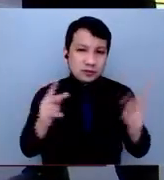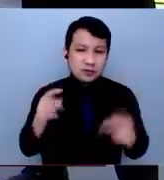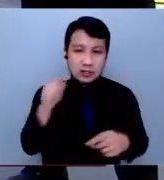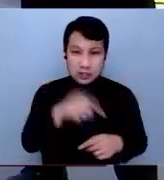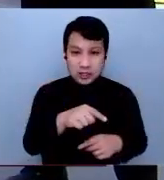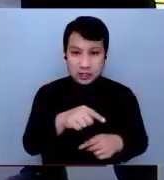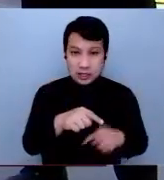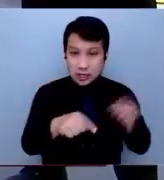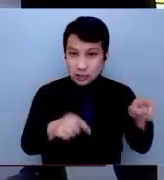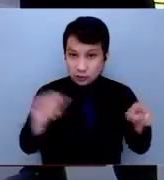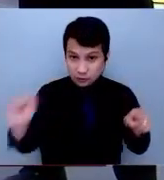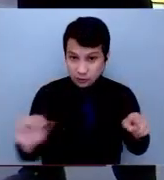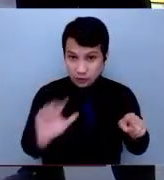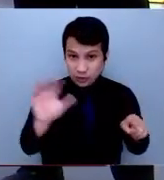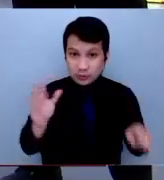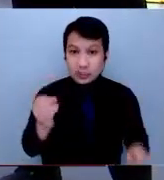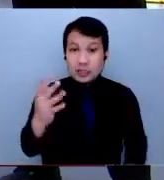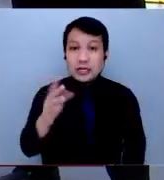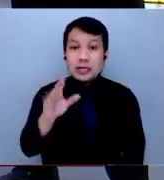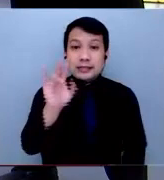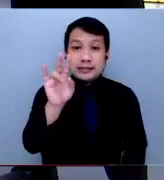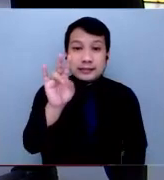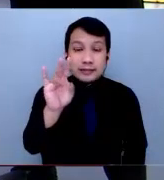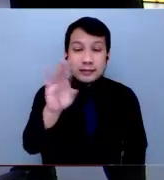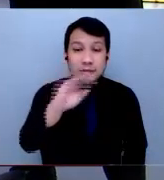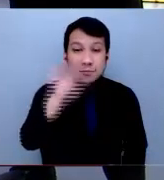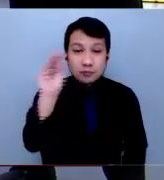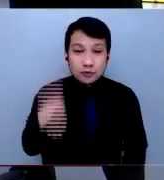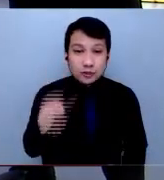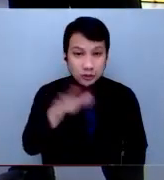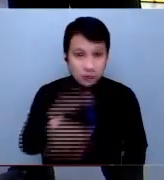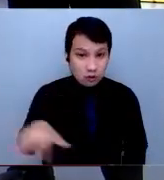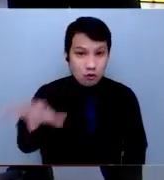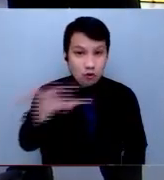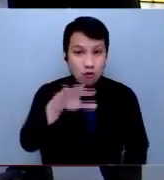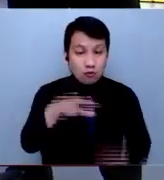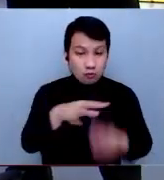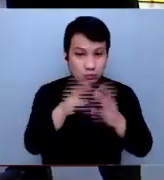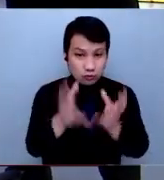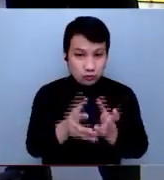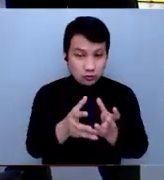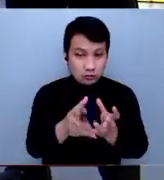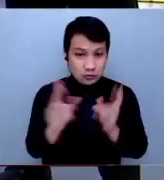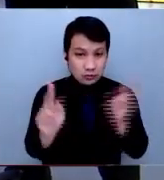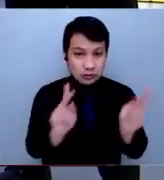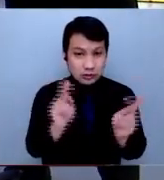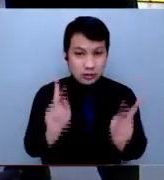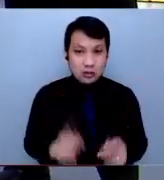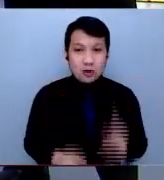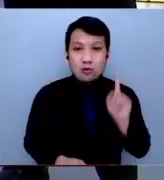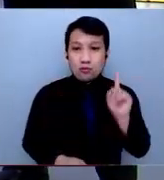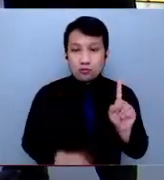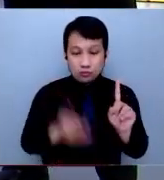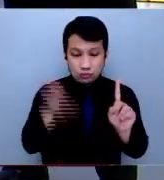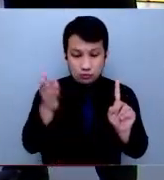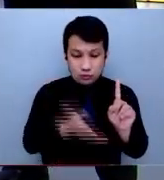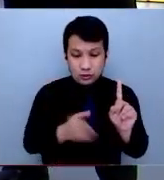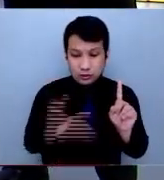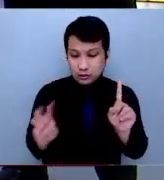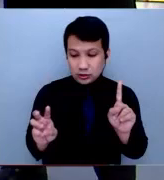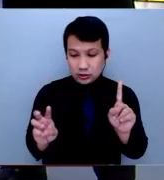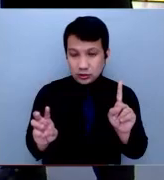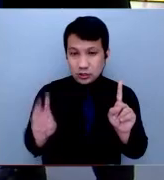ito, nakatirang halos 17% ng buong mundo. O sa madaling sabi, halos isa sa bawat 6 na mga human